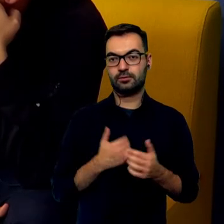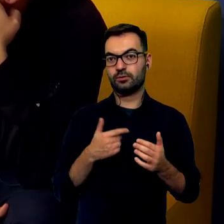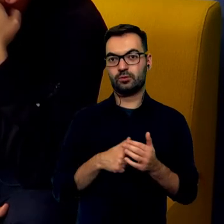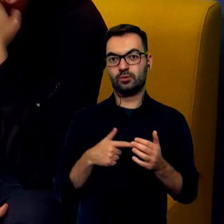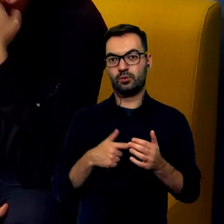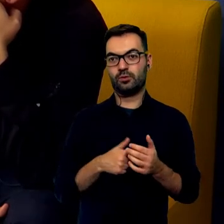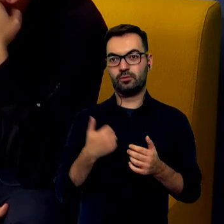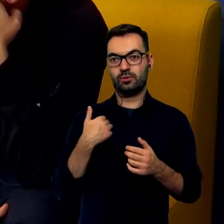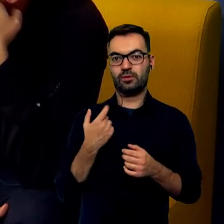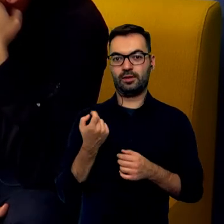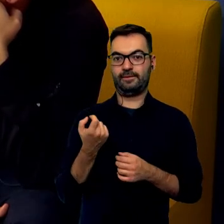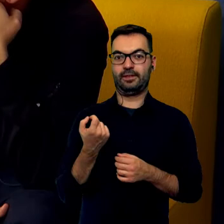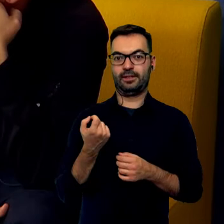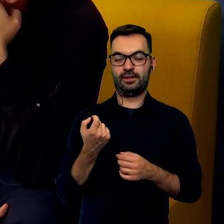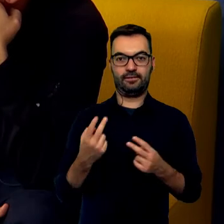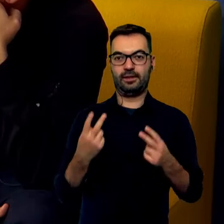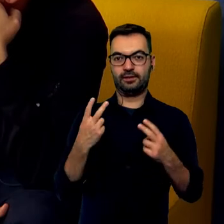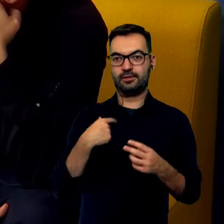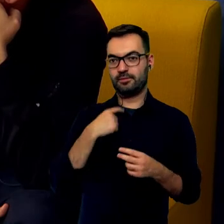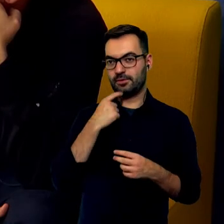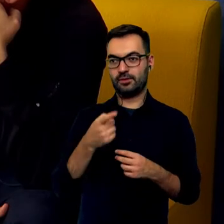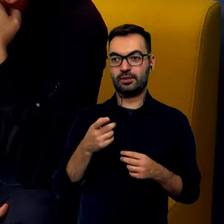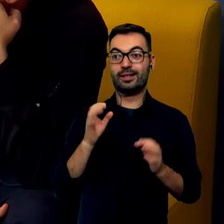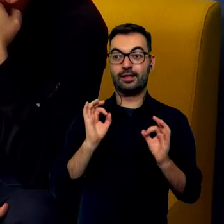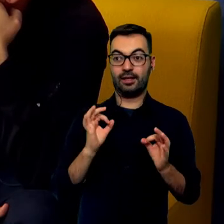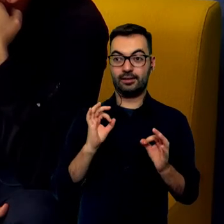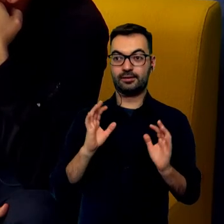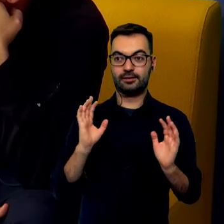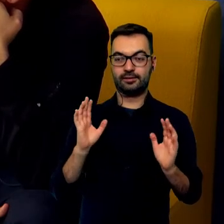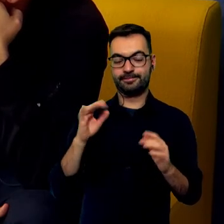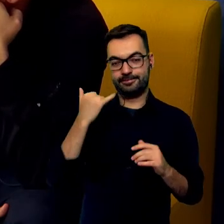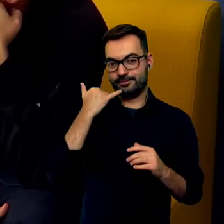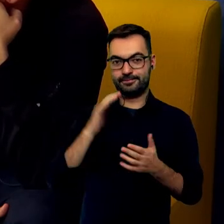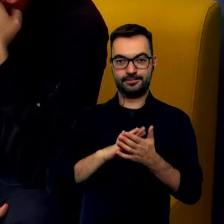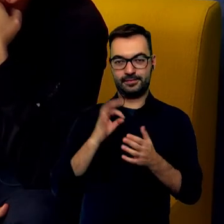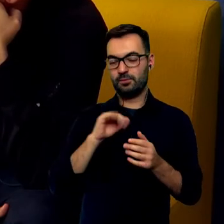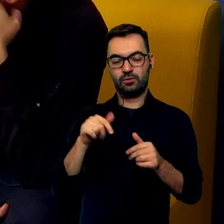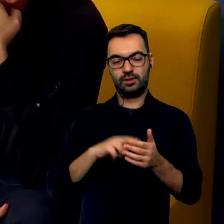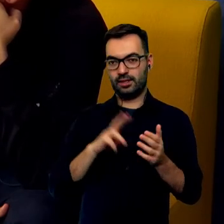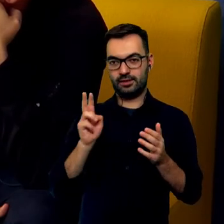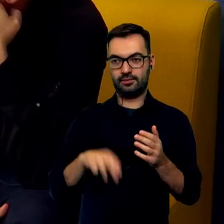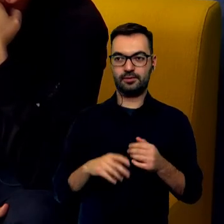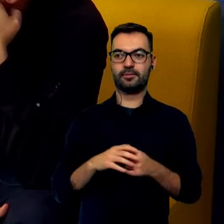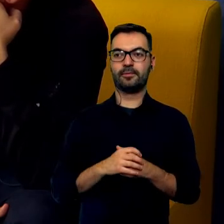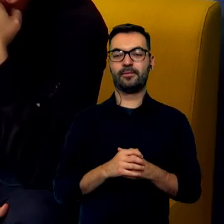więc to był moment kluczowy, w którym zadzwoniłem i powiedziałem, że na ten czas ja rezygnuję,